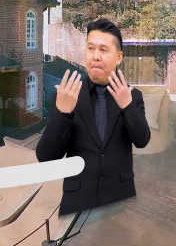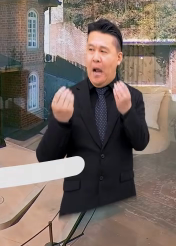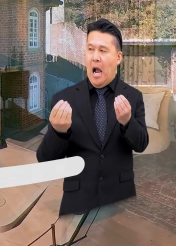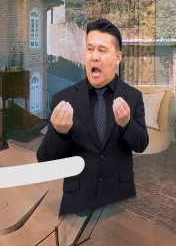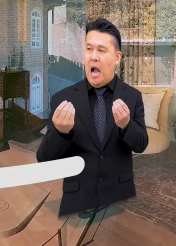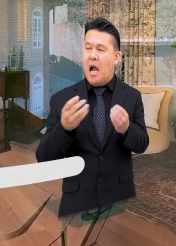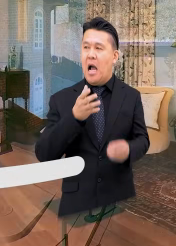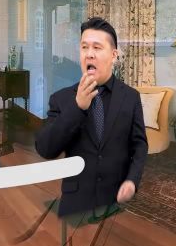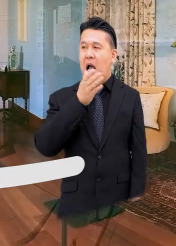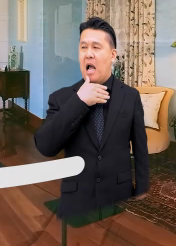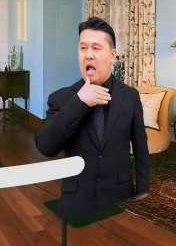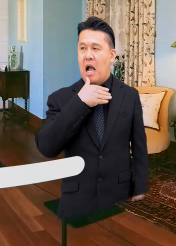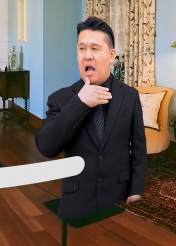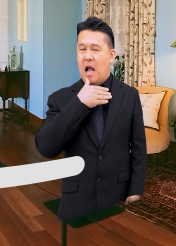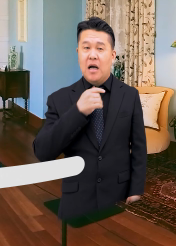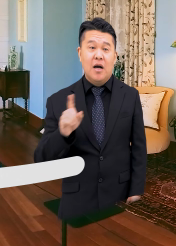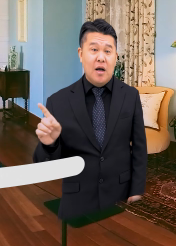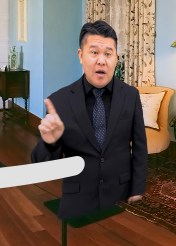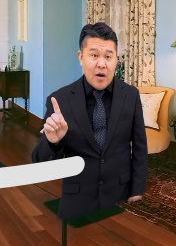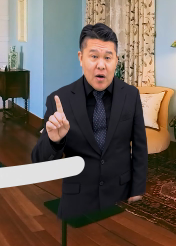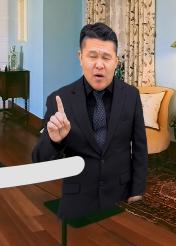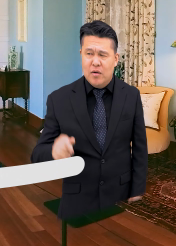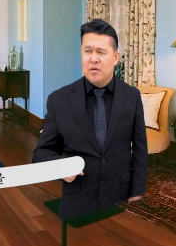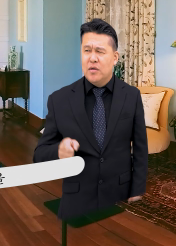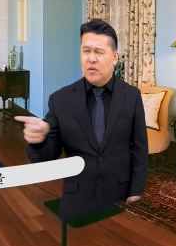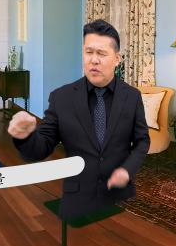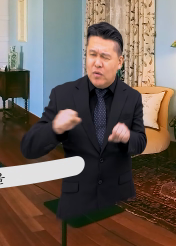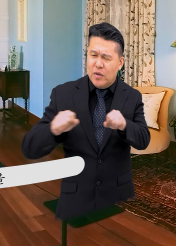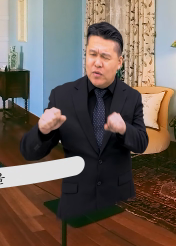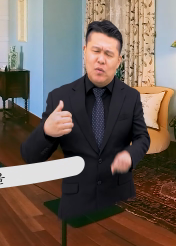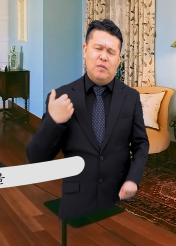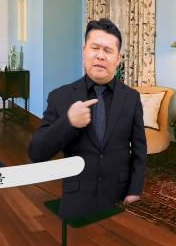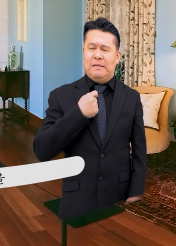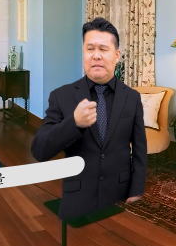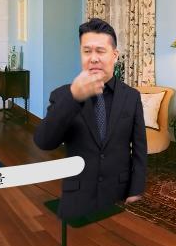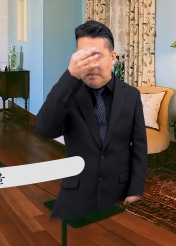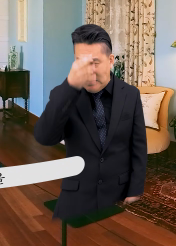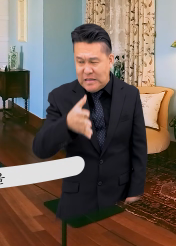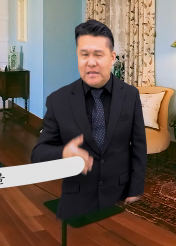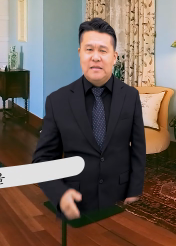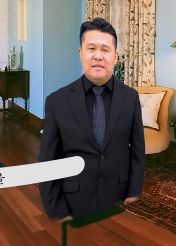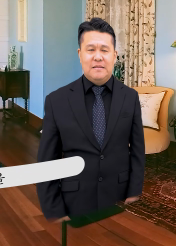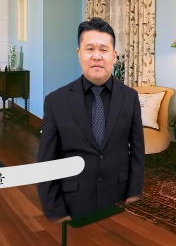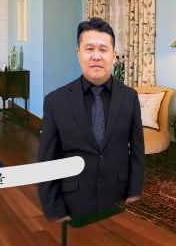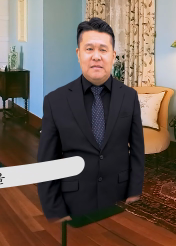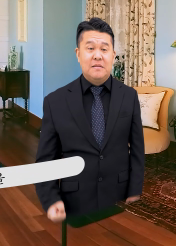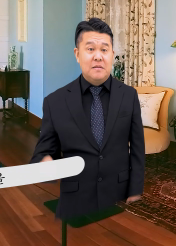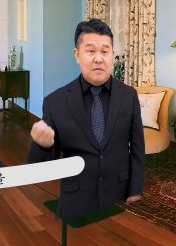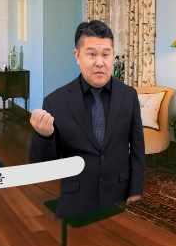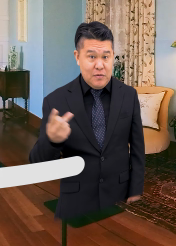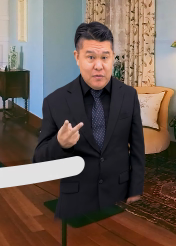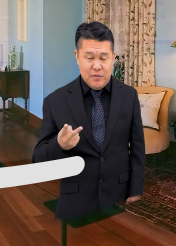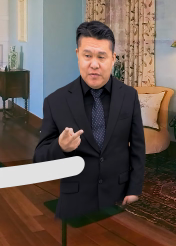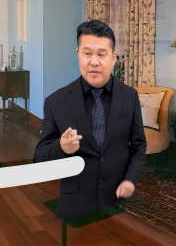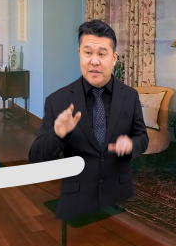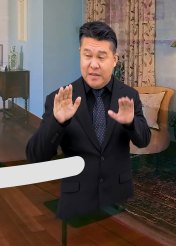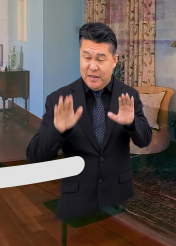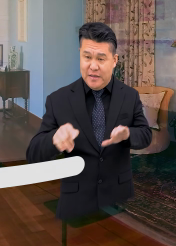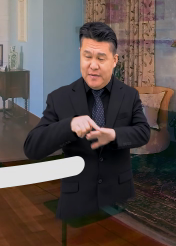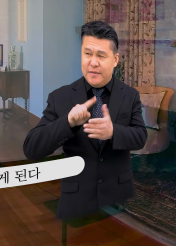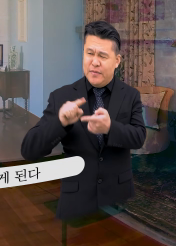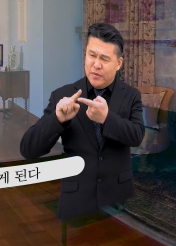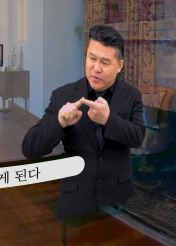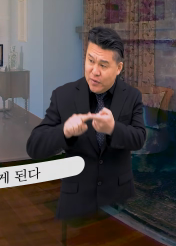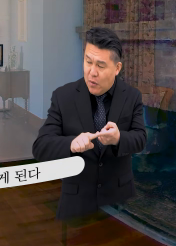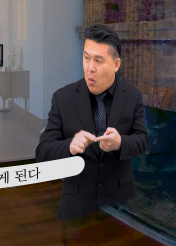때 수면 아래 감추어져 미처 알지 못했음의 미안함을, 썰물의